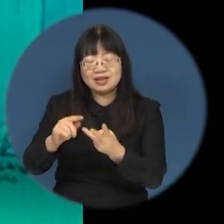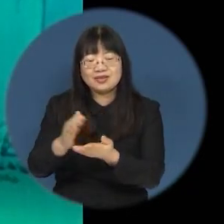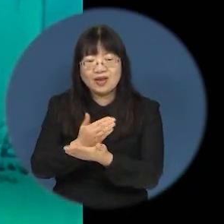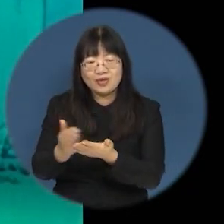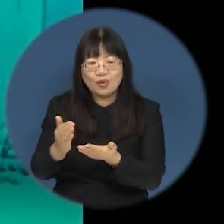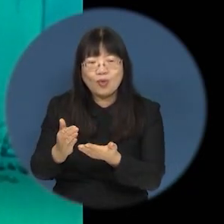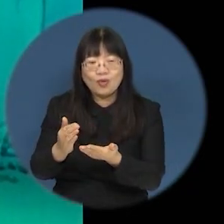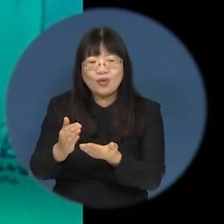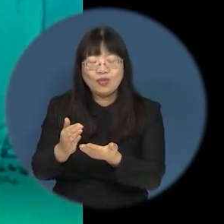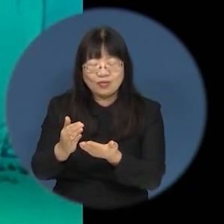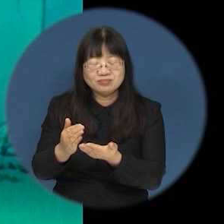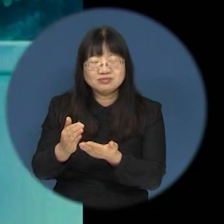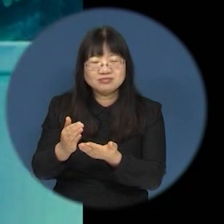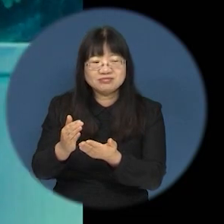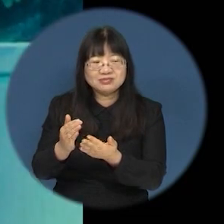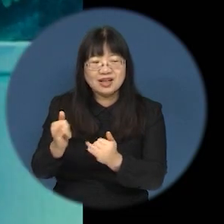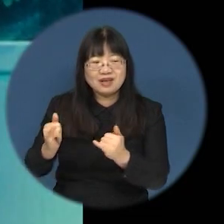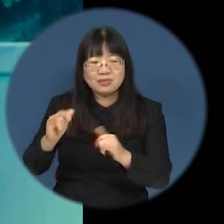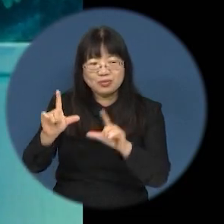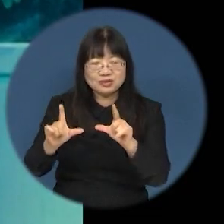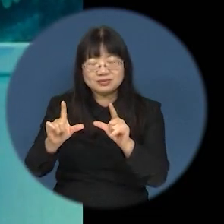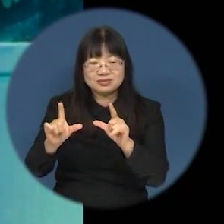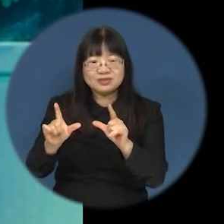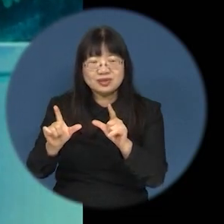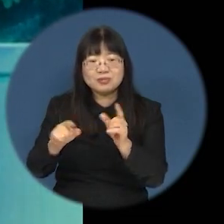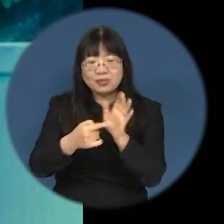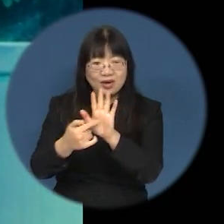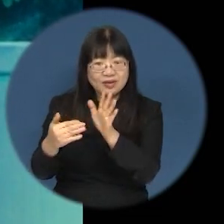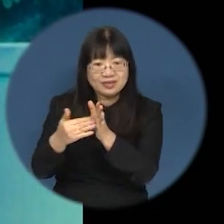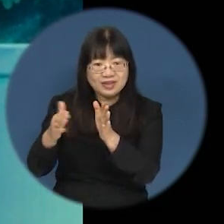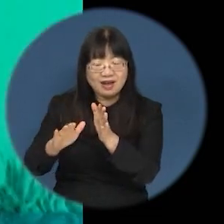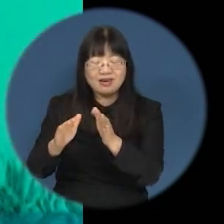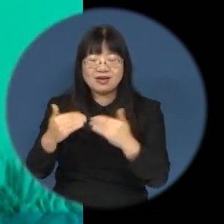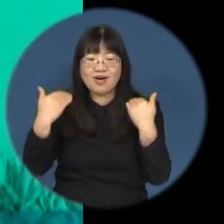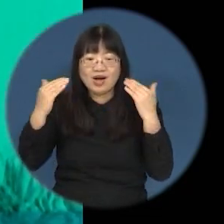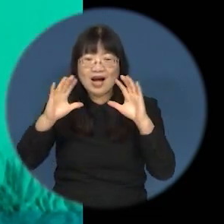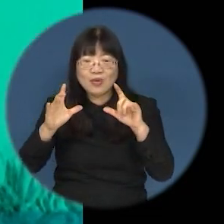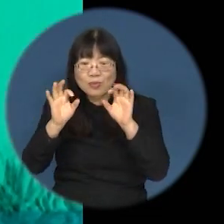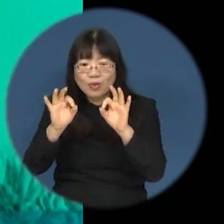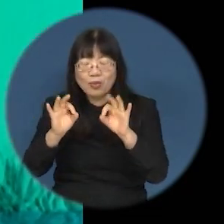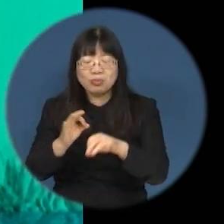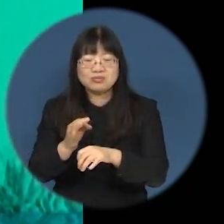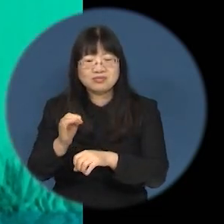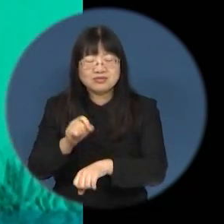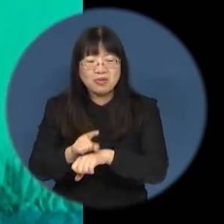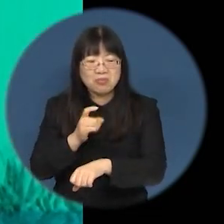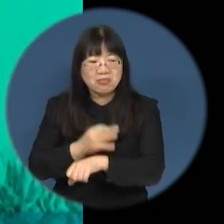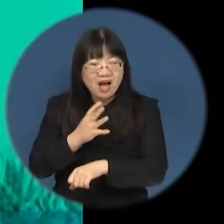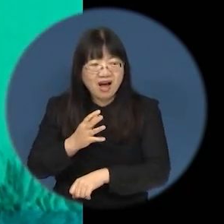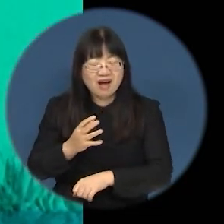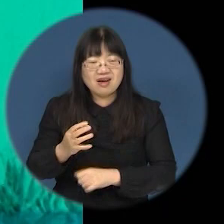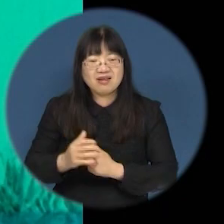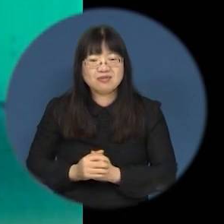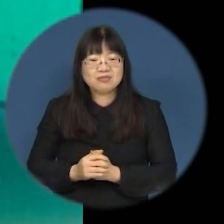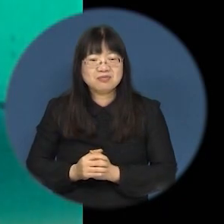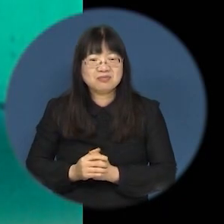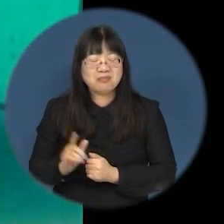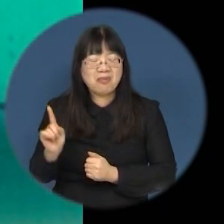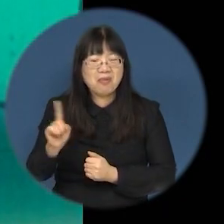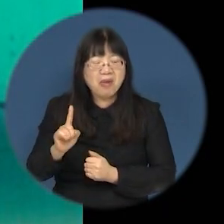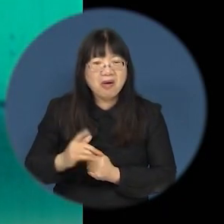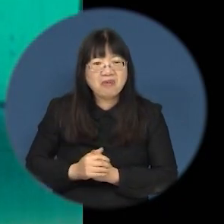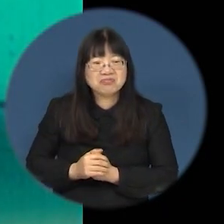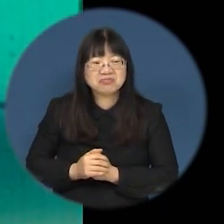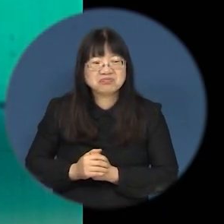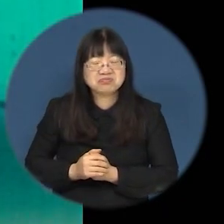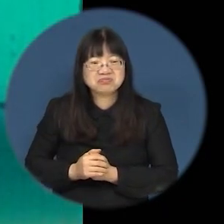나눠놨는데. 우리도 이제 그 사람 사이에서 이렇게 보면은 뭐 어른이든 아이든 좀 성격이 단순하면서 좀 뭔가